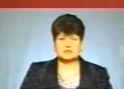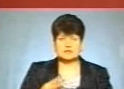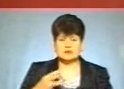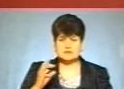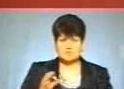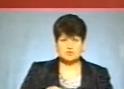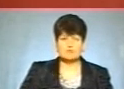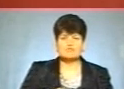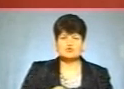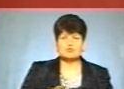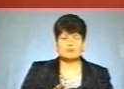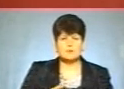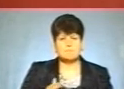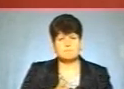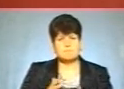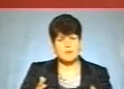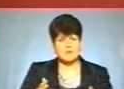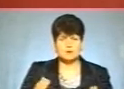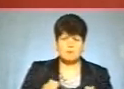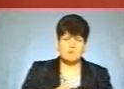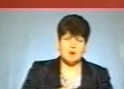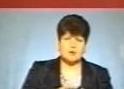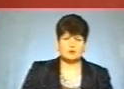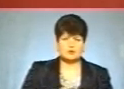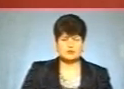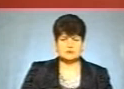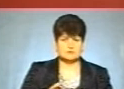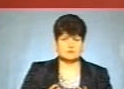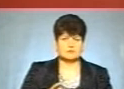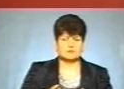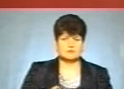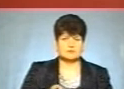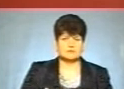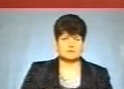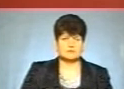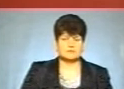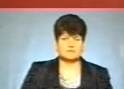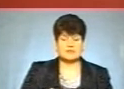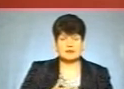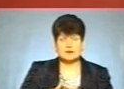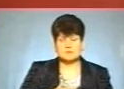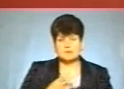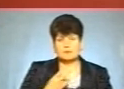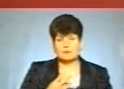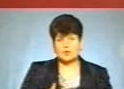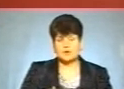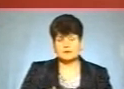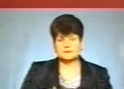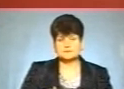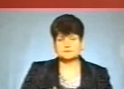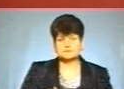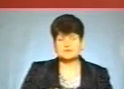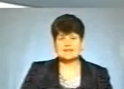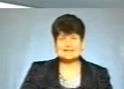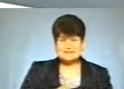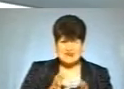30% в цьому випадку багато, мало, чи, в принципі, оптимально, на ваш погляд? Ну, на мій погляд, це